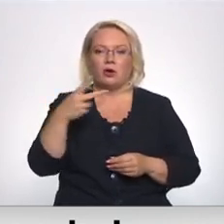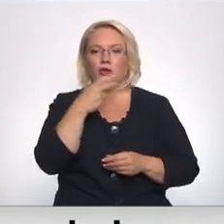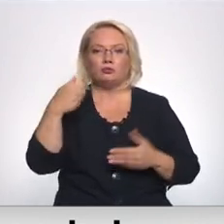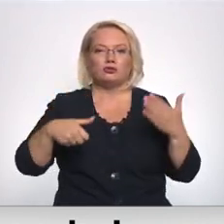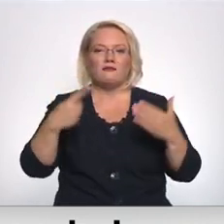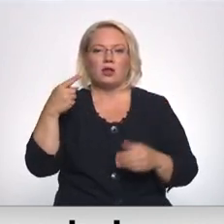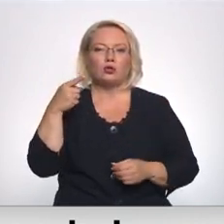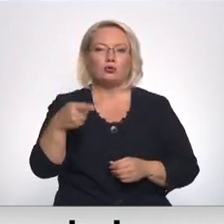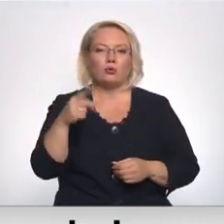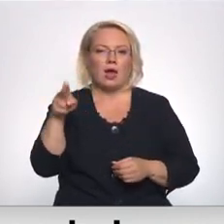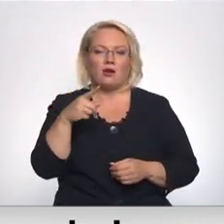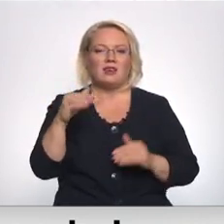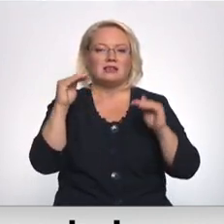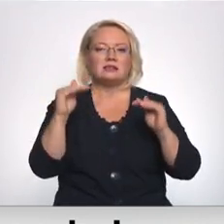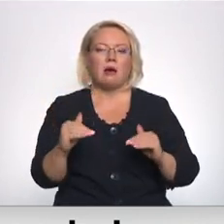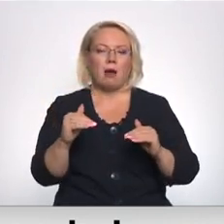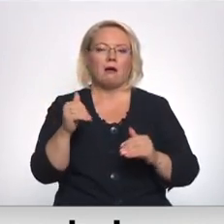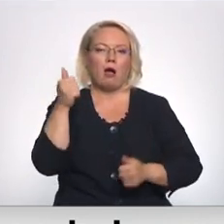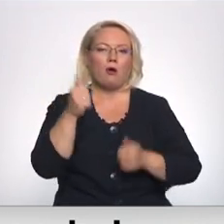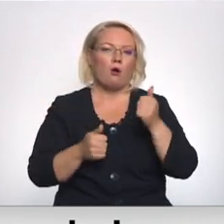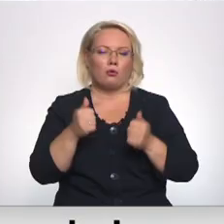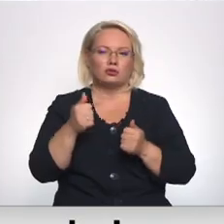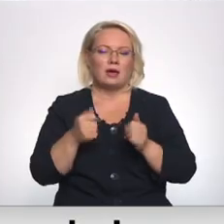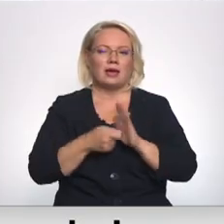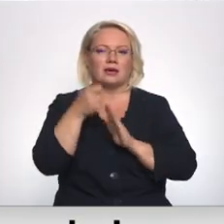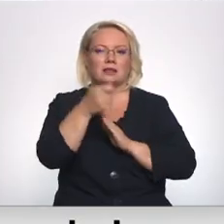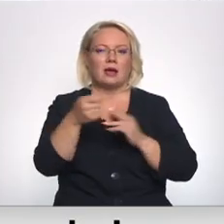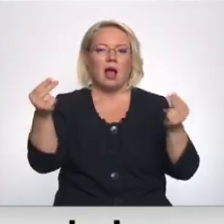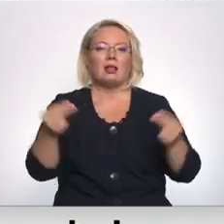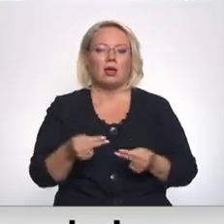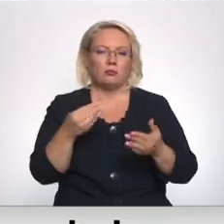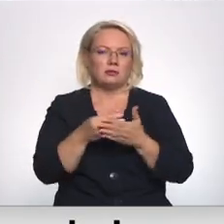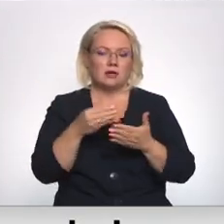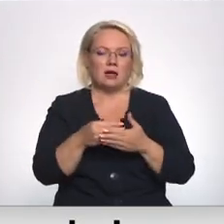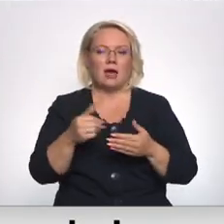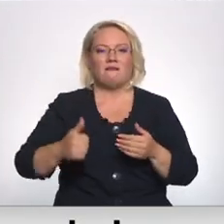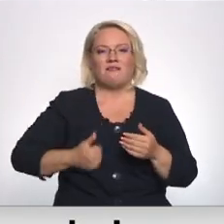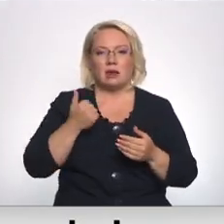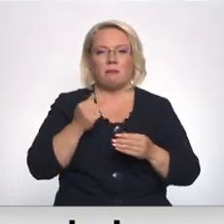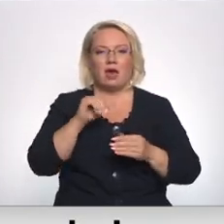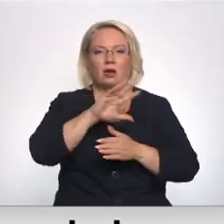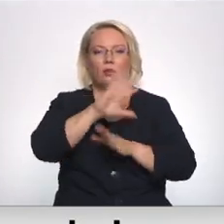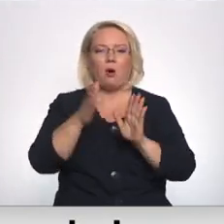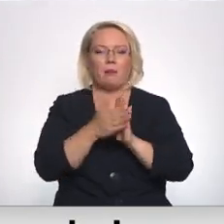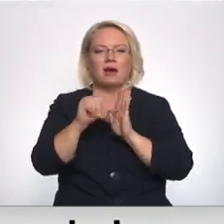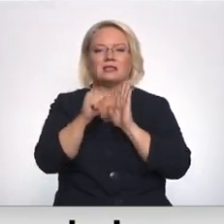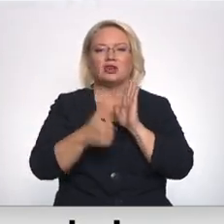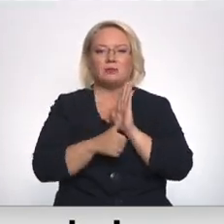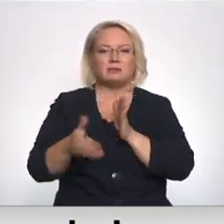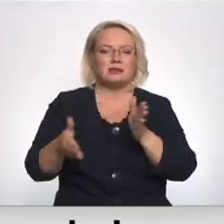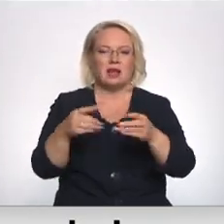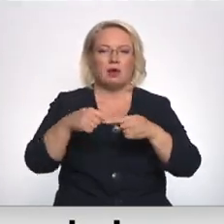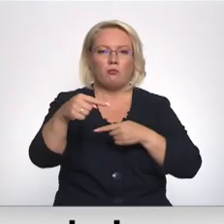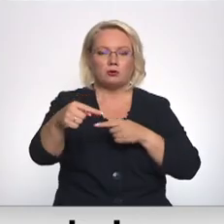1 261 000 eiro. Tā bija zemākā konkursā iesniegtā līgumcena. Par šo naudu uzņēmumam jāaprīko visi 16 posmi un jānodrošina radaru